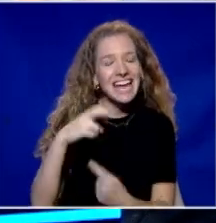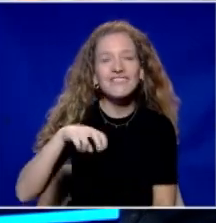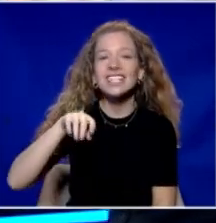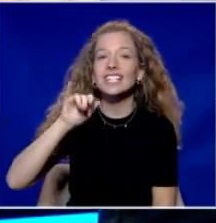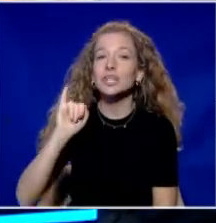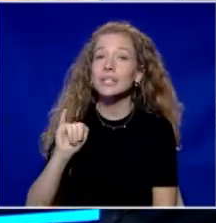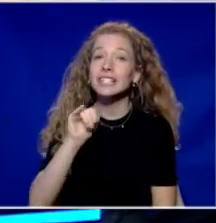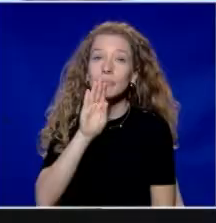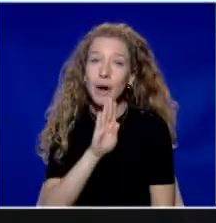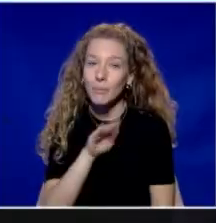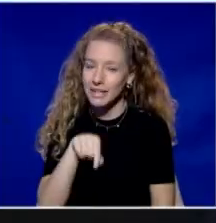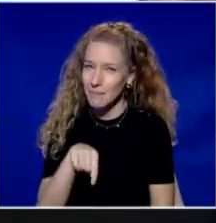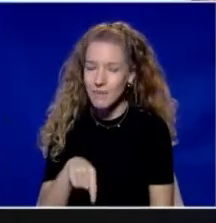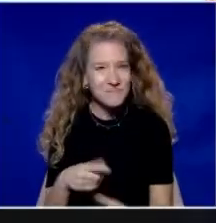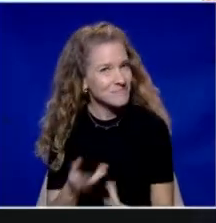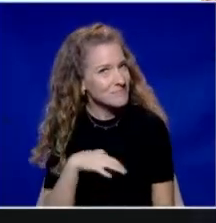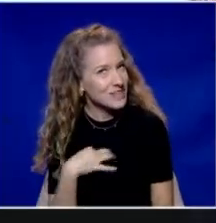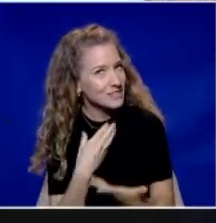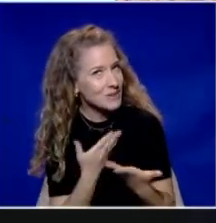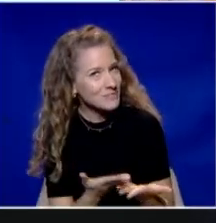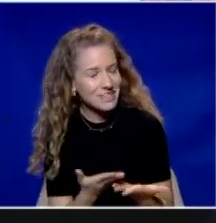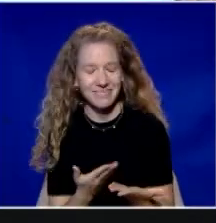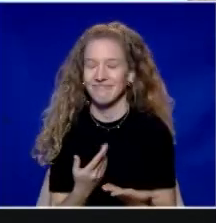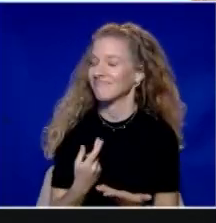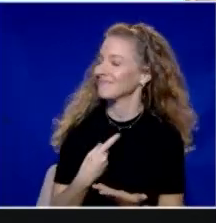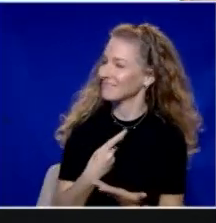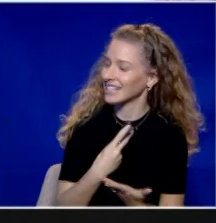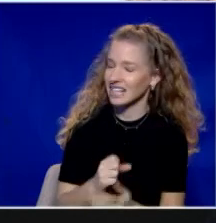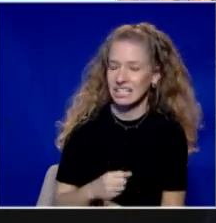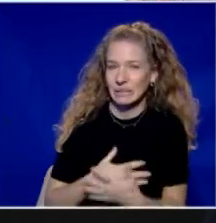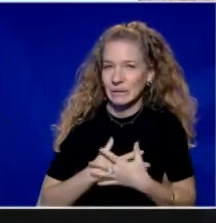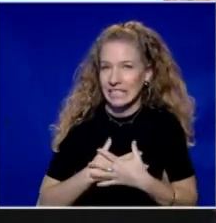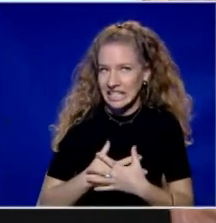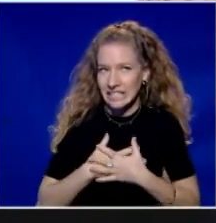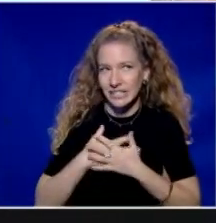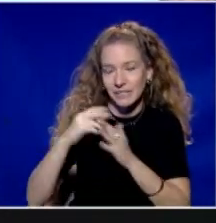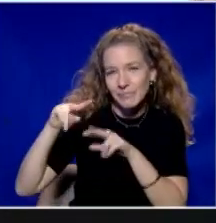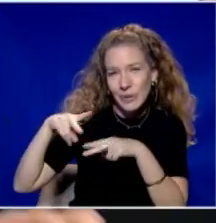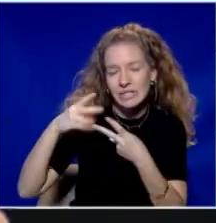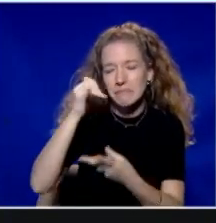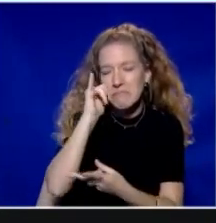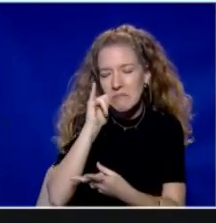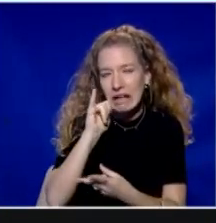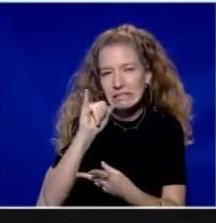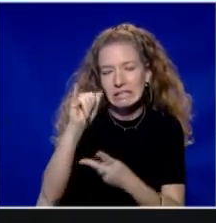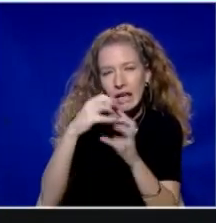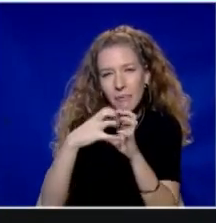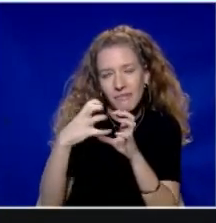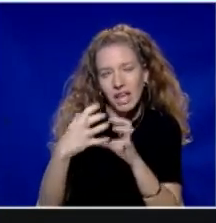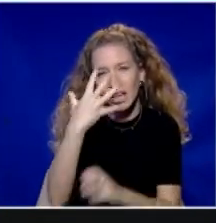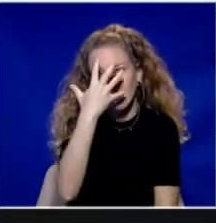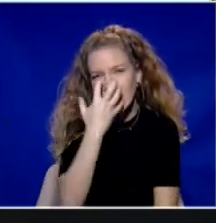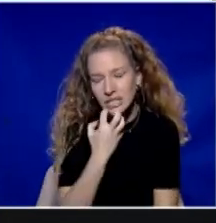יהודית באומן, מה שלומך? אנחנו נרגשים, חוזרים מאיזה מסע מפרך ועצוב,